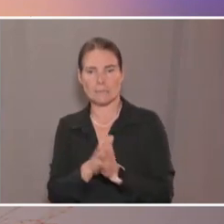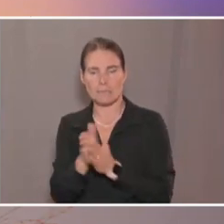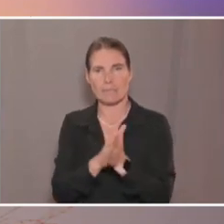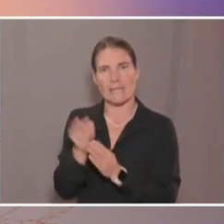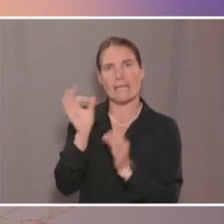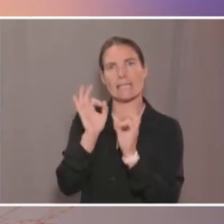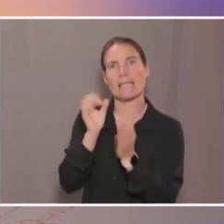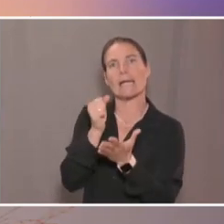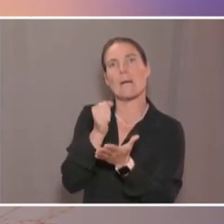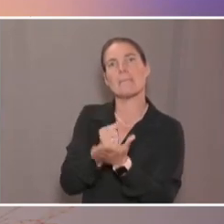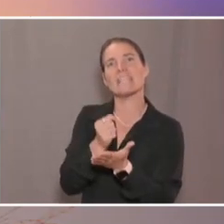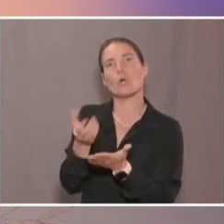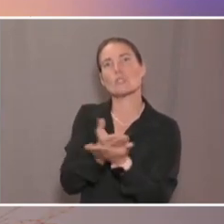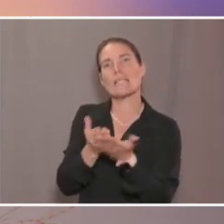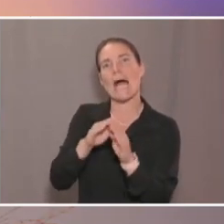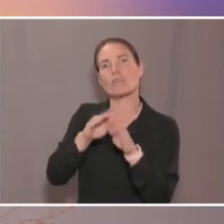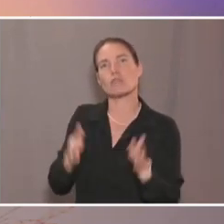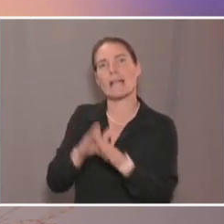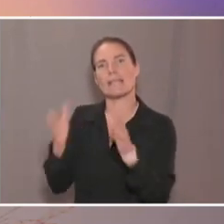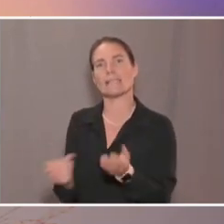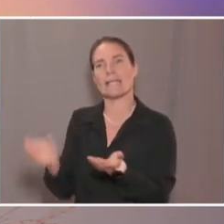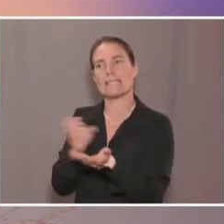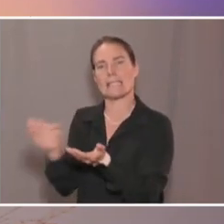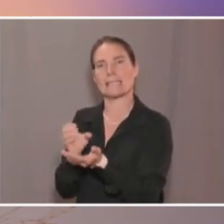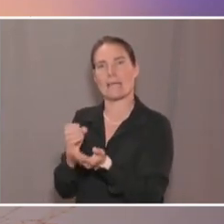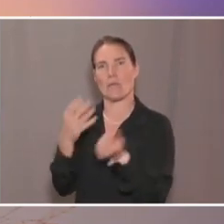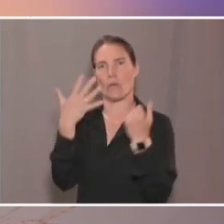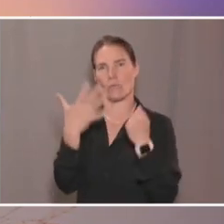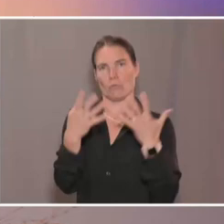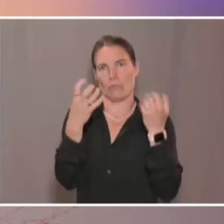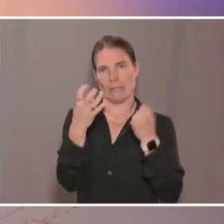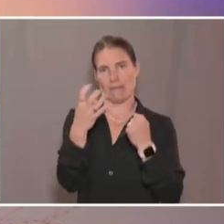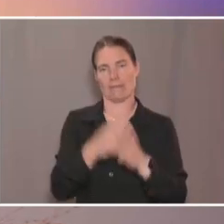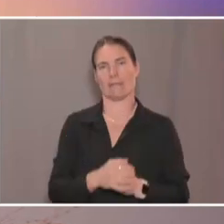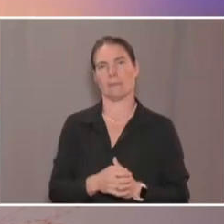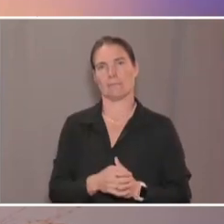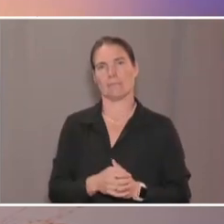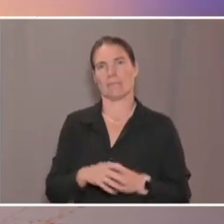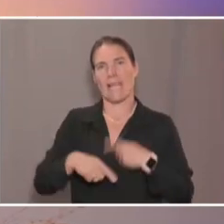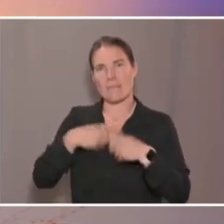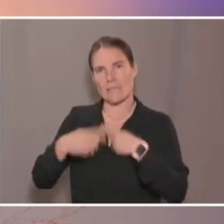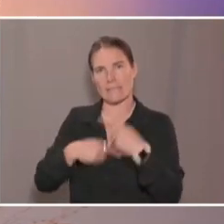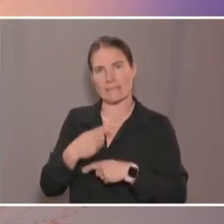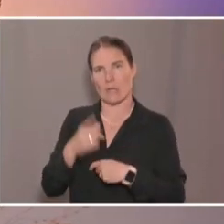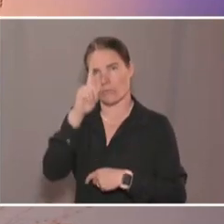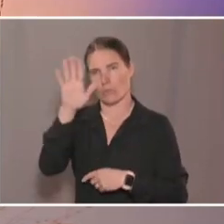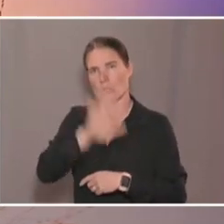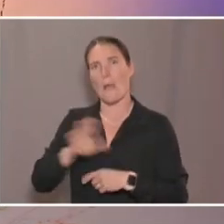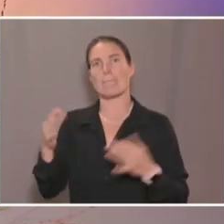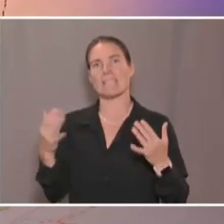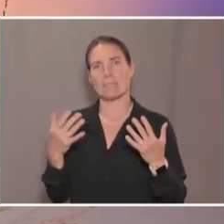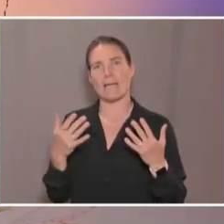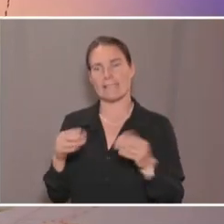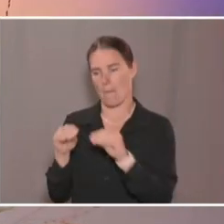Lehrerbildungsanstalten ersetzt worden. Ab 1945 entwickelte sich auf deutscher Seite der Mathematiker